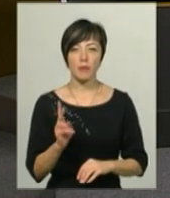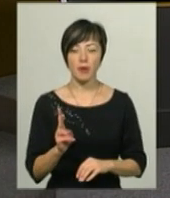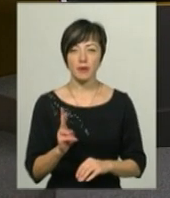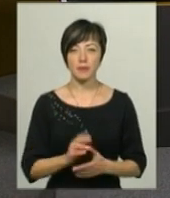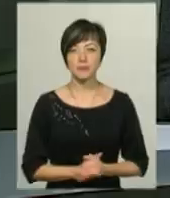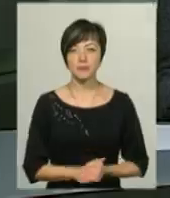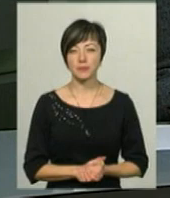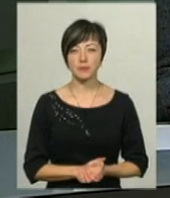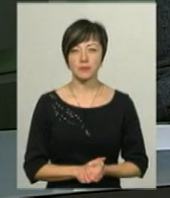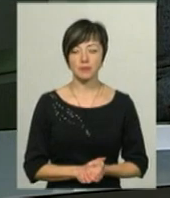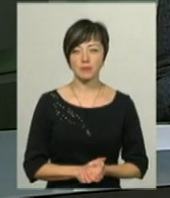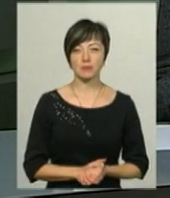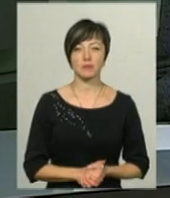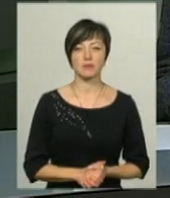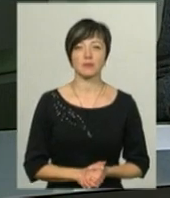Рибак.